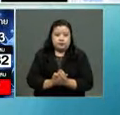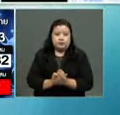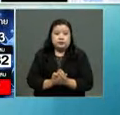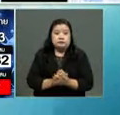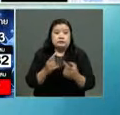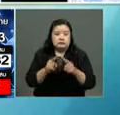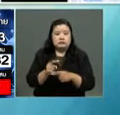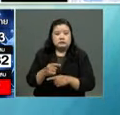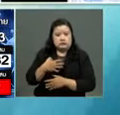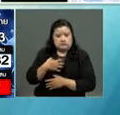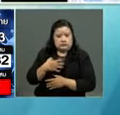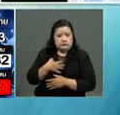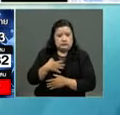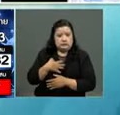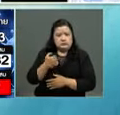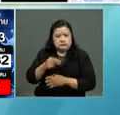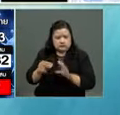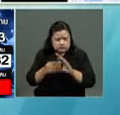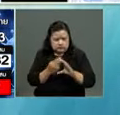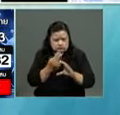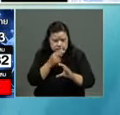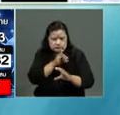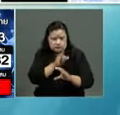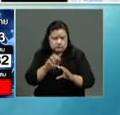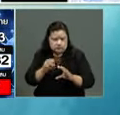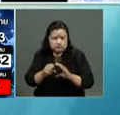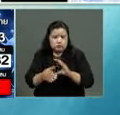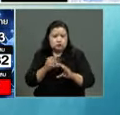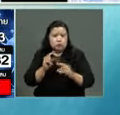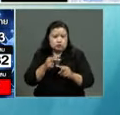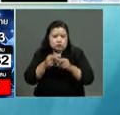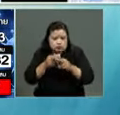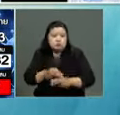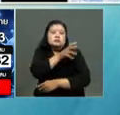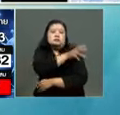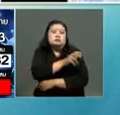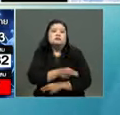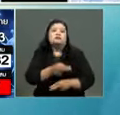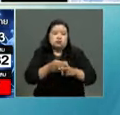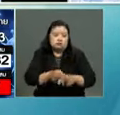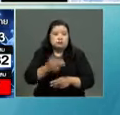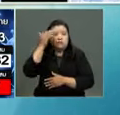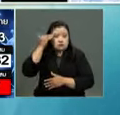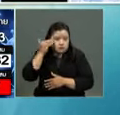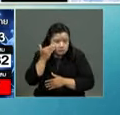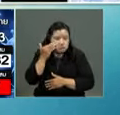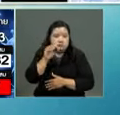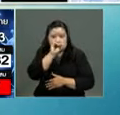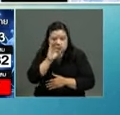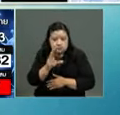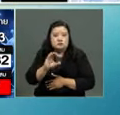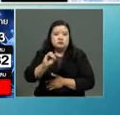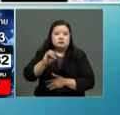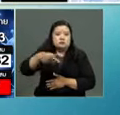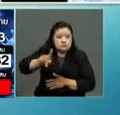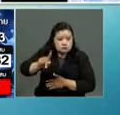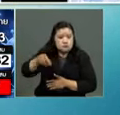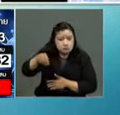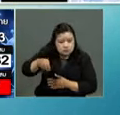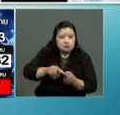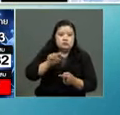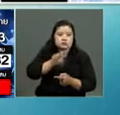เนี่ยเป็นการส่งผ่านอินเตอร์เน็ตว่างๆฟรีเลยส่งกันเหมือนไลน์เลยไม่ต้องมีค่าข้อความกันนะครับก็เป็นประมาณนี้ครับแต่ว่าคนจะรับไปmessageได้ต้องเป็นโหลดแอปเปิ้ลเท่านั้นนะครับข้ามมาandroidข้ามมา Sam Sungค่ามา Oppoข้ามมา